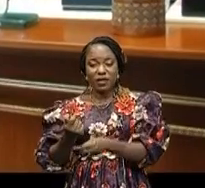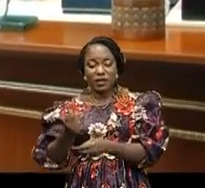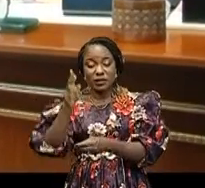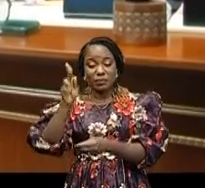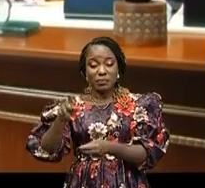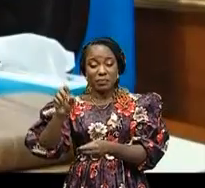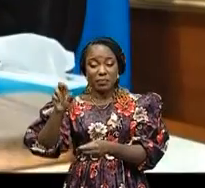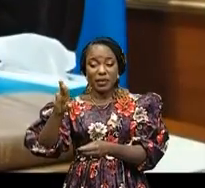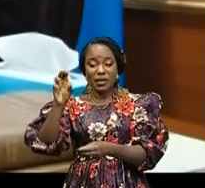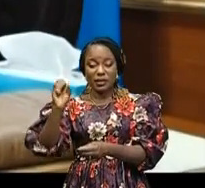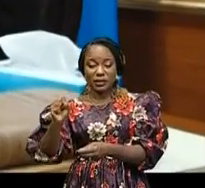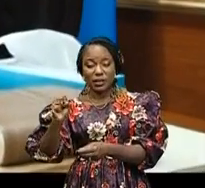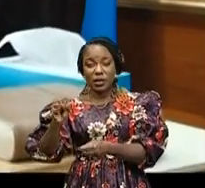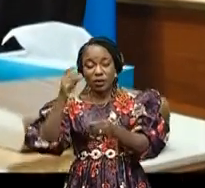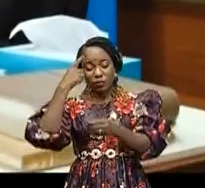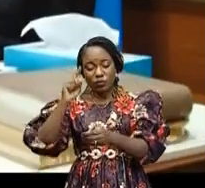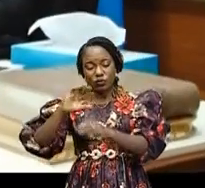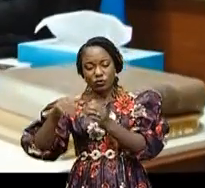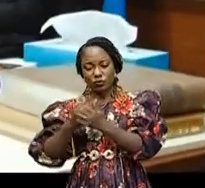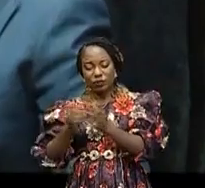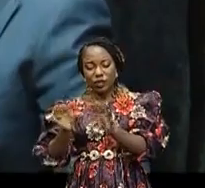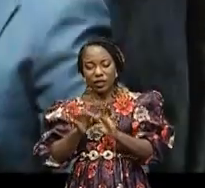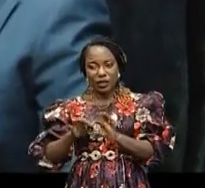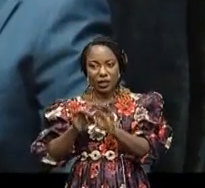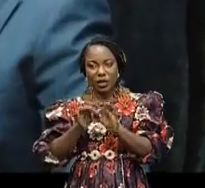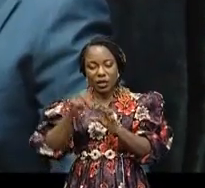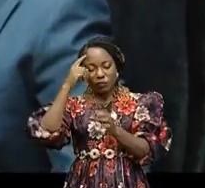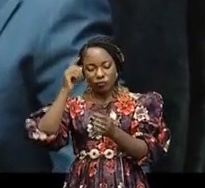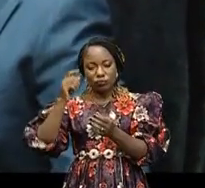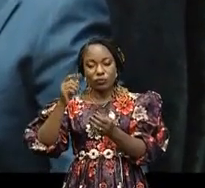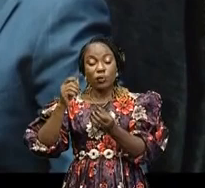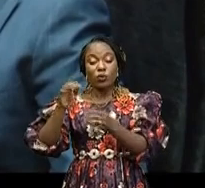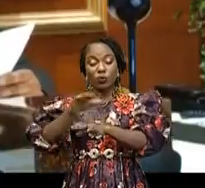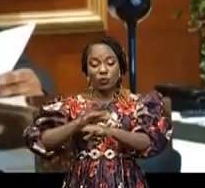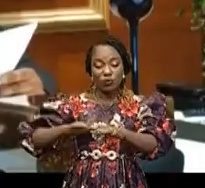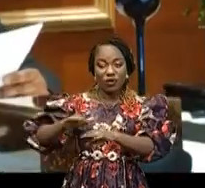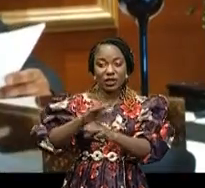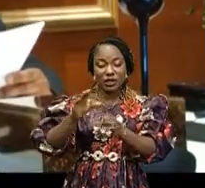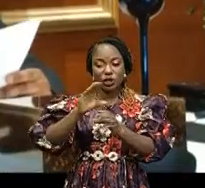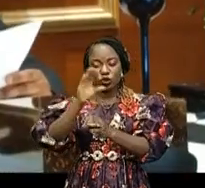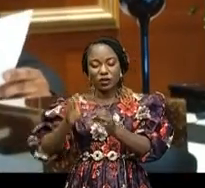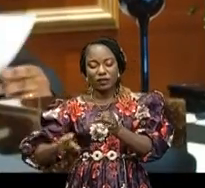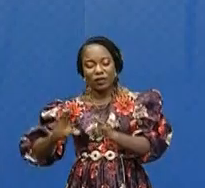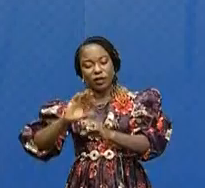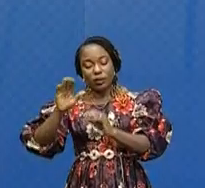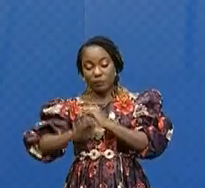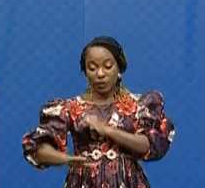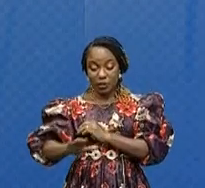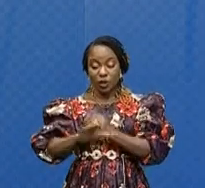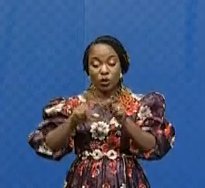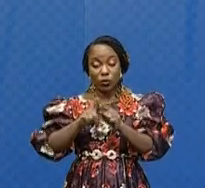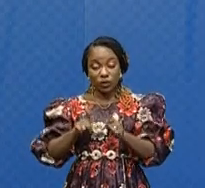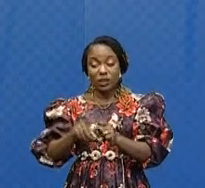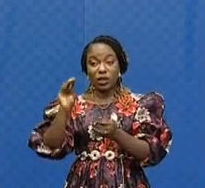PERS auprès des institutions qui réunissent les critères de couverture géographique du pays. Il a